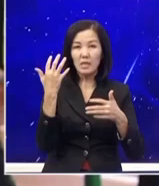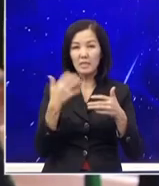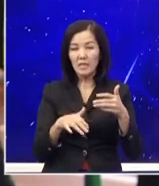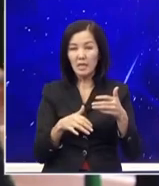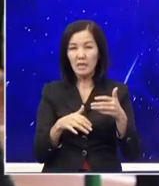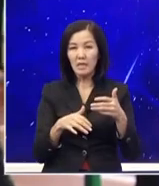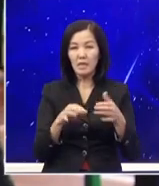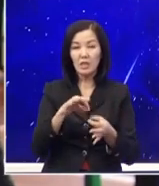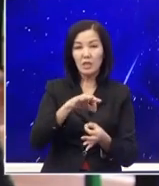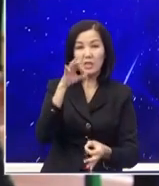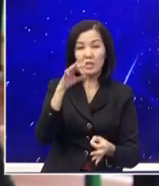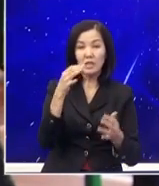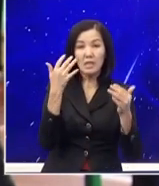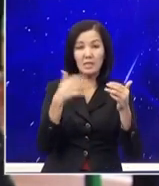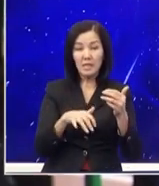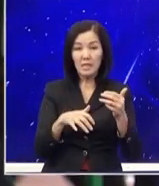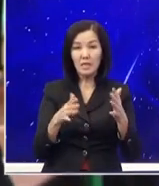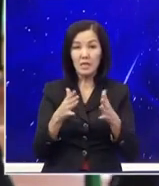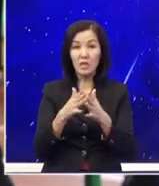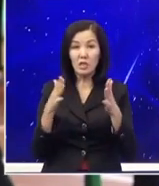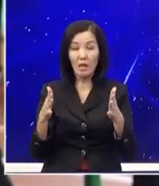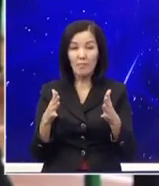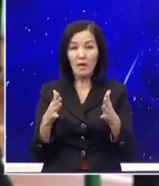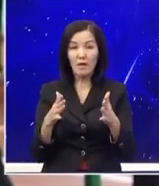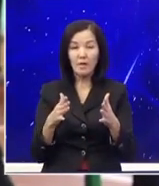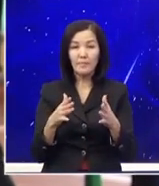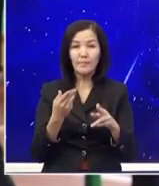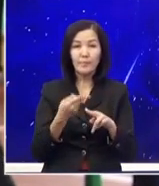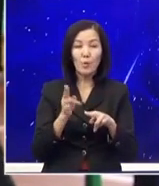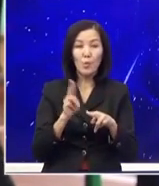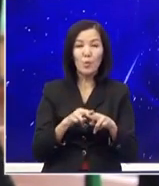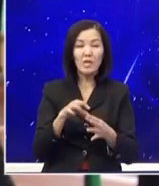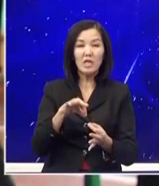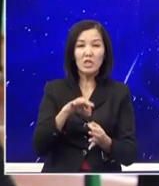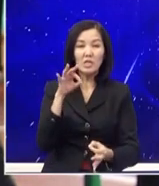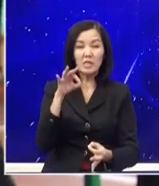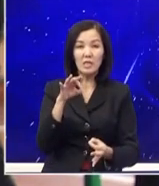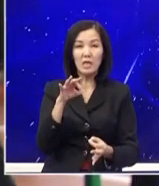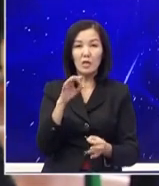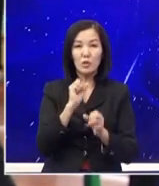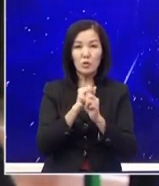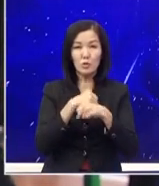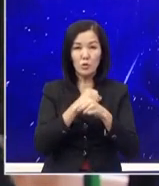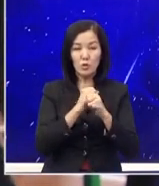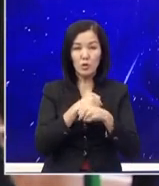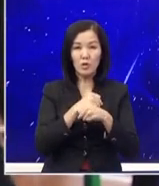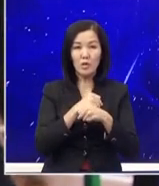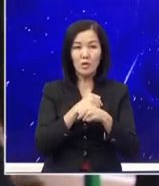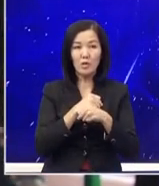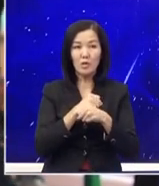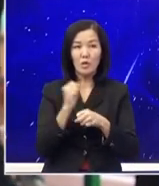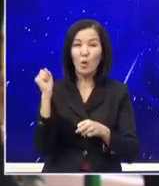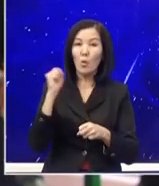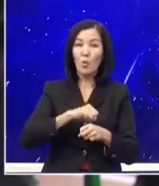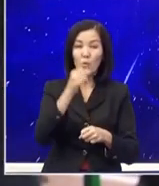жалпақ сүйек. Бұл жерде мына сүйегі өте жіңішке сүйек бұл жерге қанша дайындалса да бұған келмейді